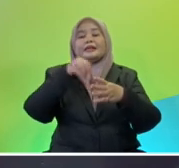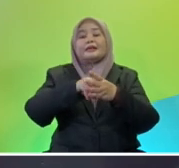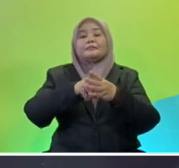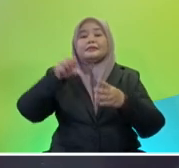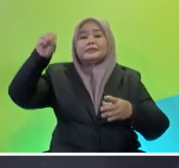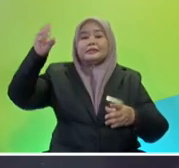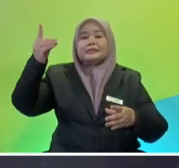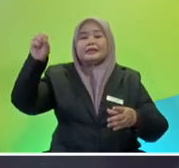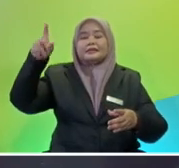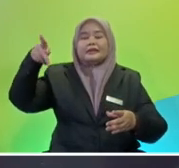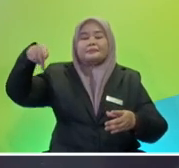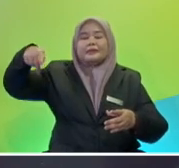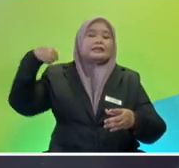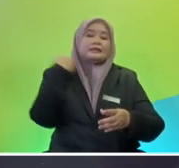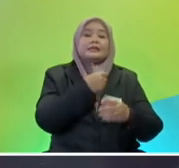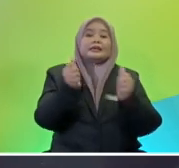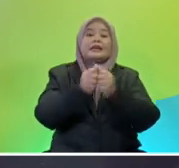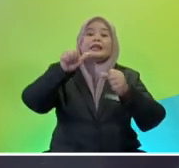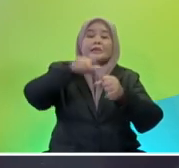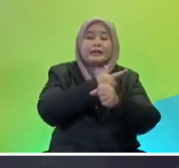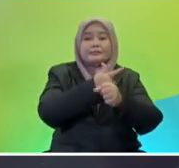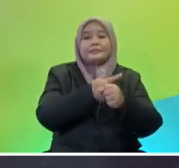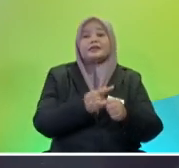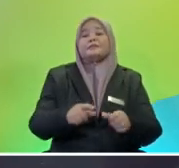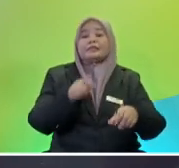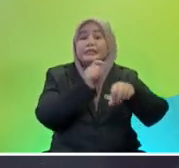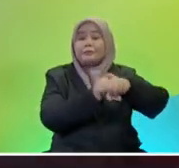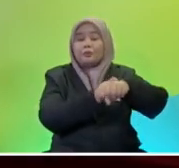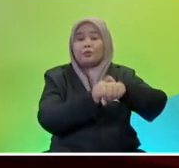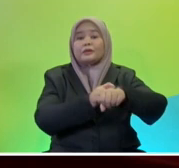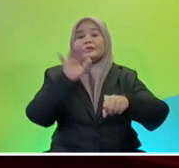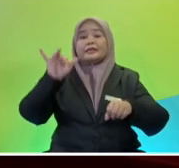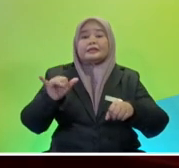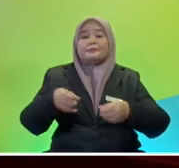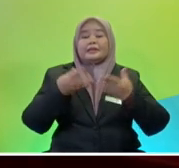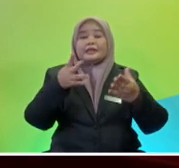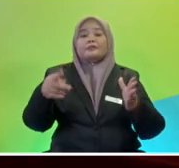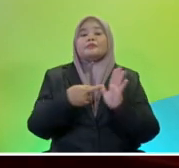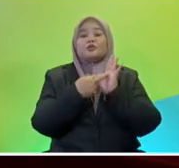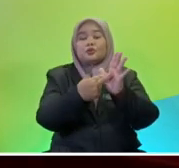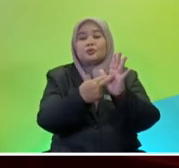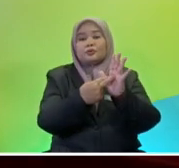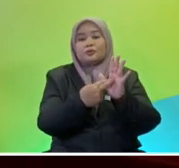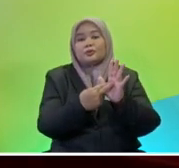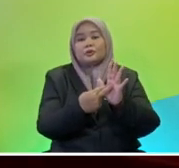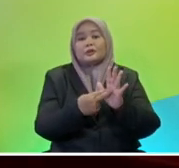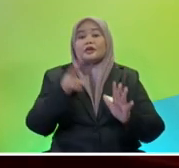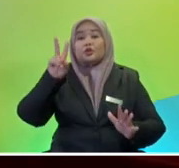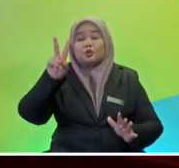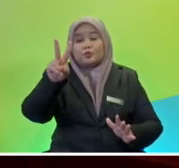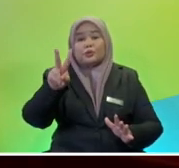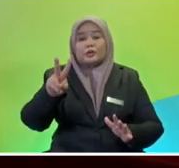dalam arti hge mengikut kesesuaian tempo pengajaran yang diberikan dengan merujuk kedua eee kedua